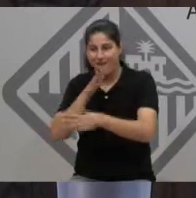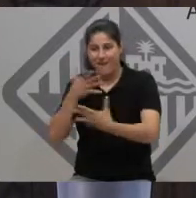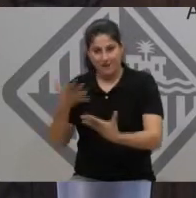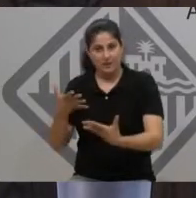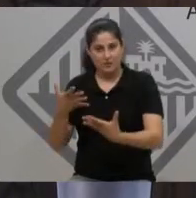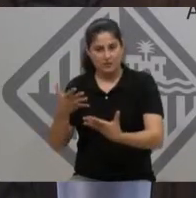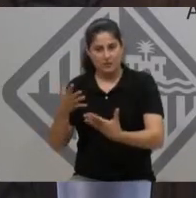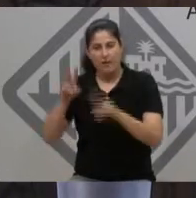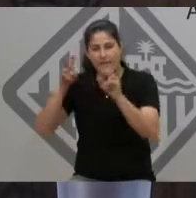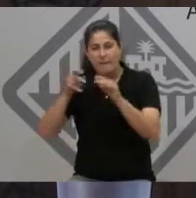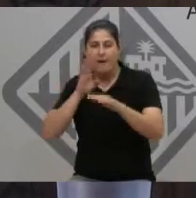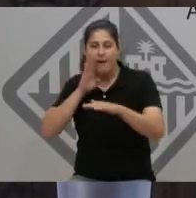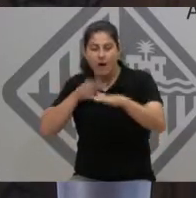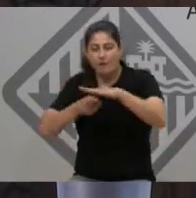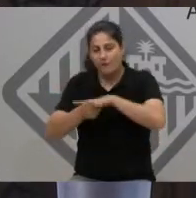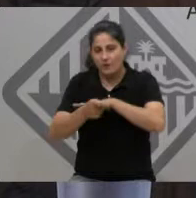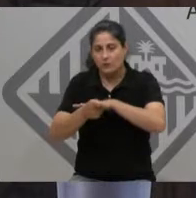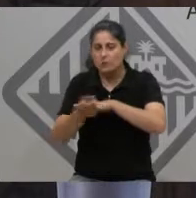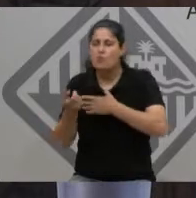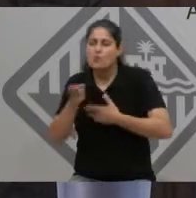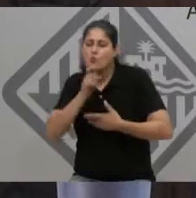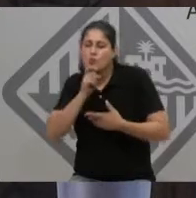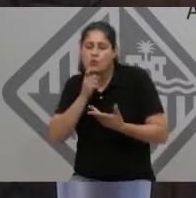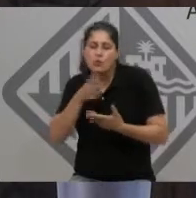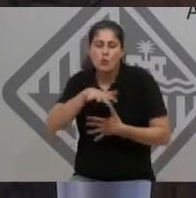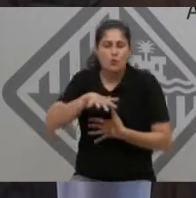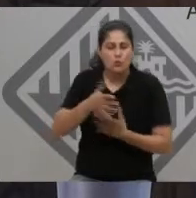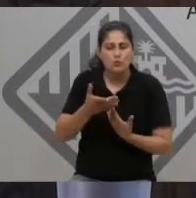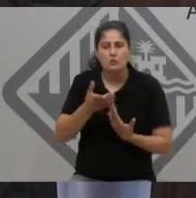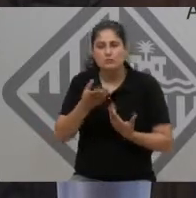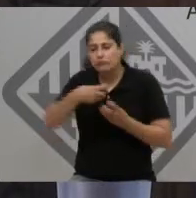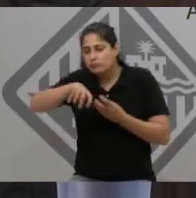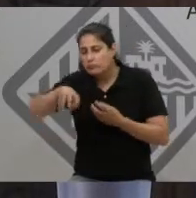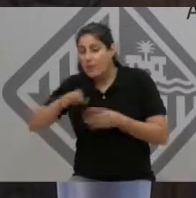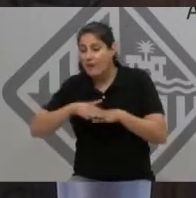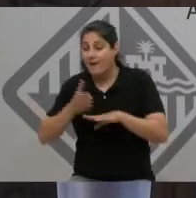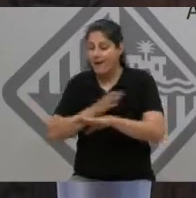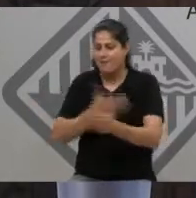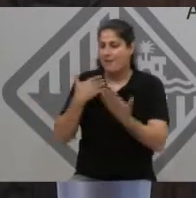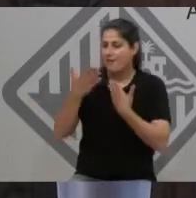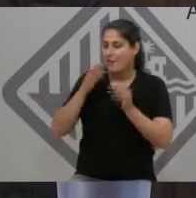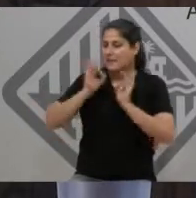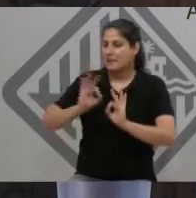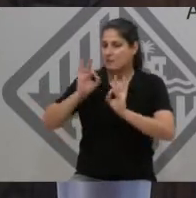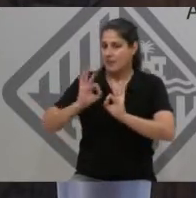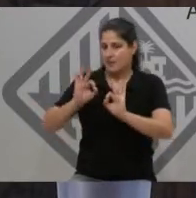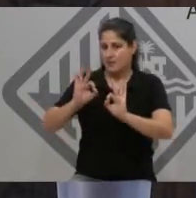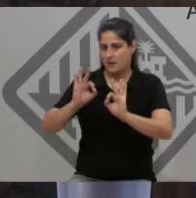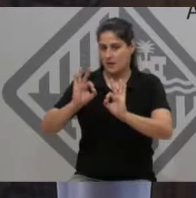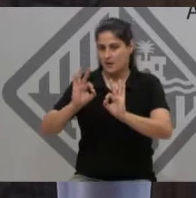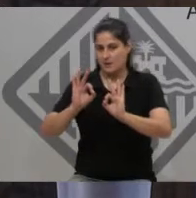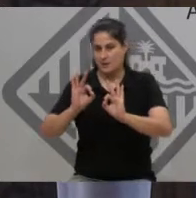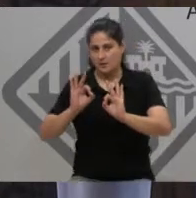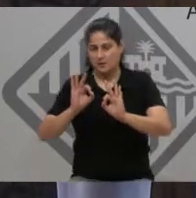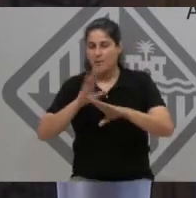d'inversions concretes i que aquestes puguin estar sotmeses a debat d'una forma especial, ja que és la part política, la